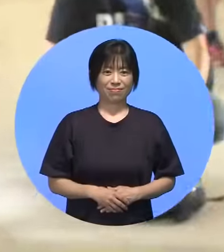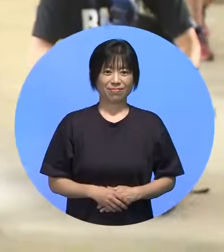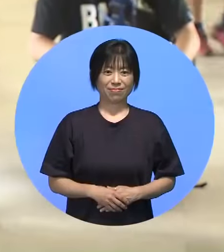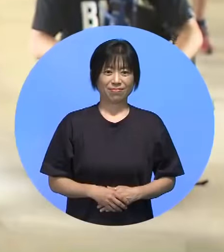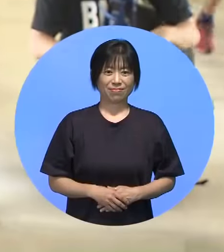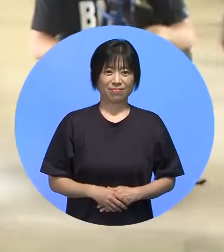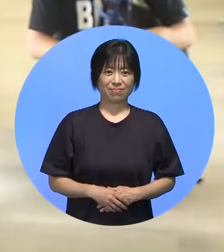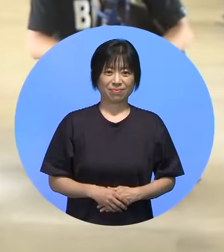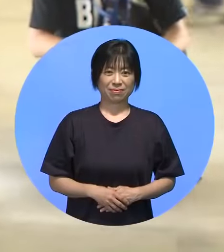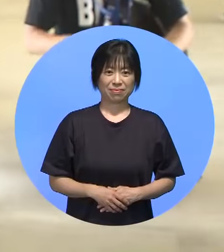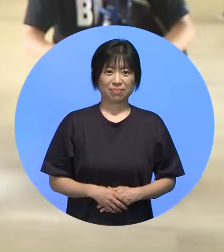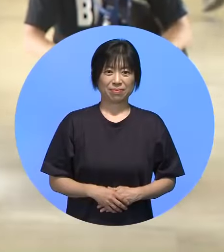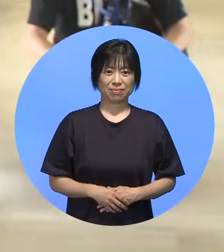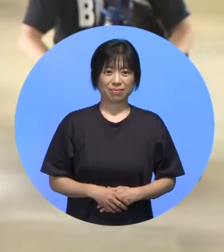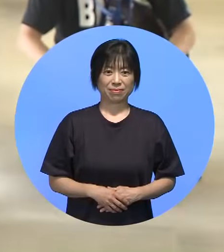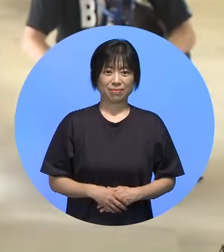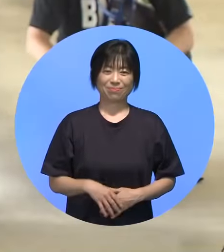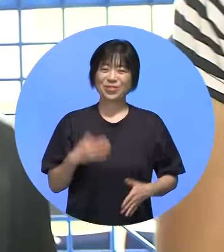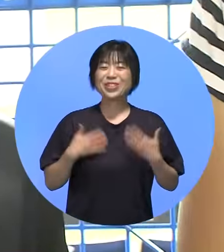プレイス